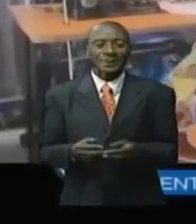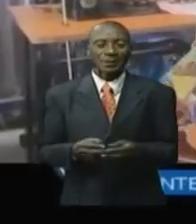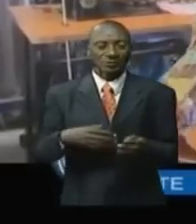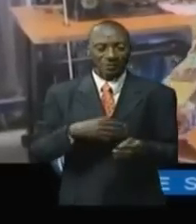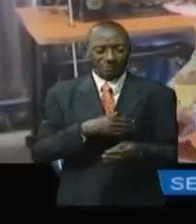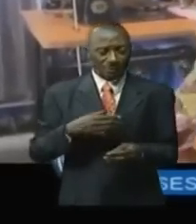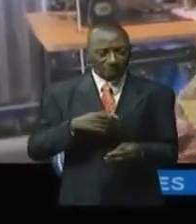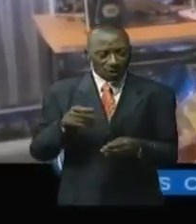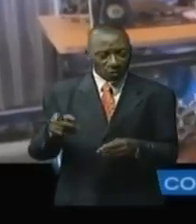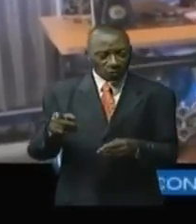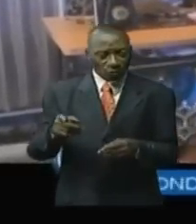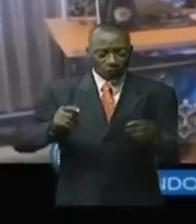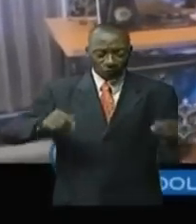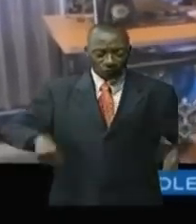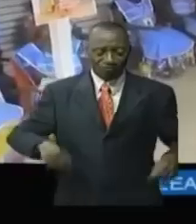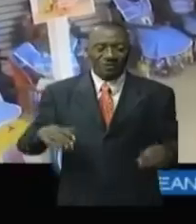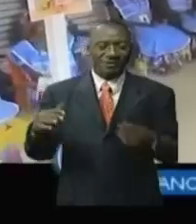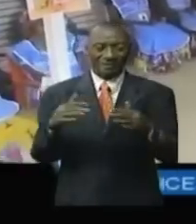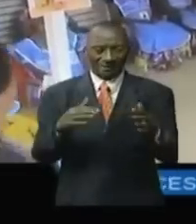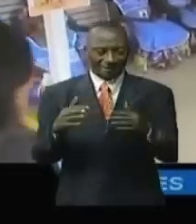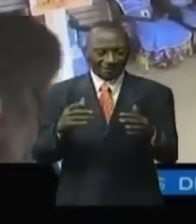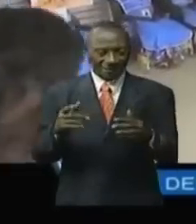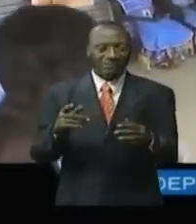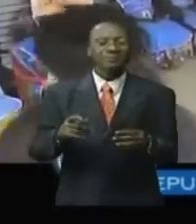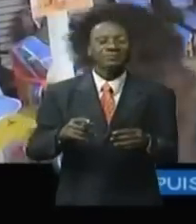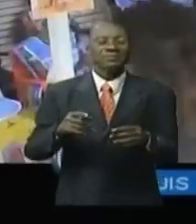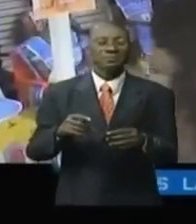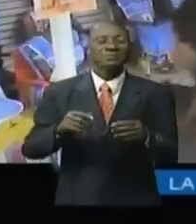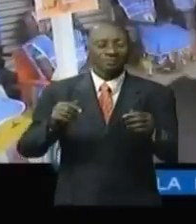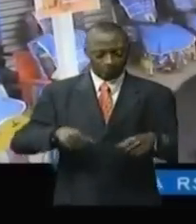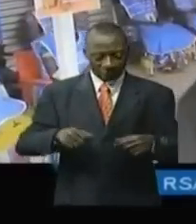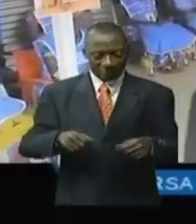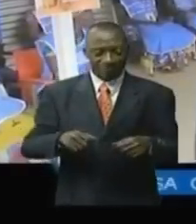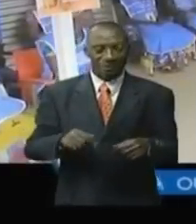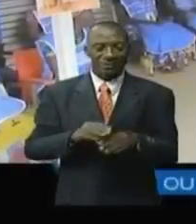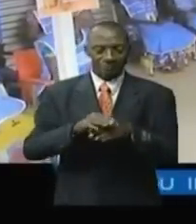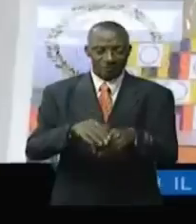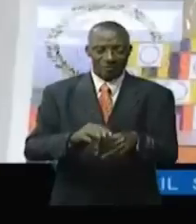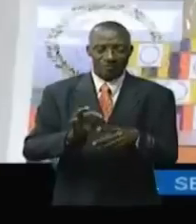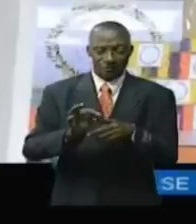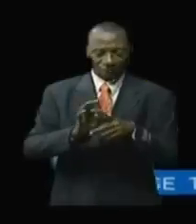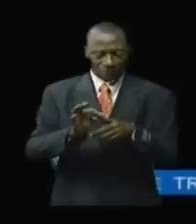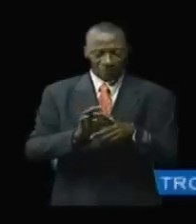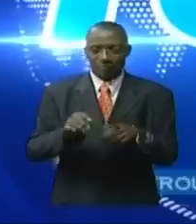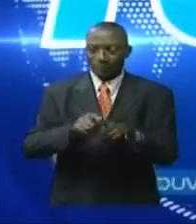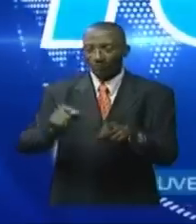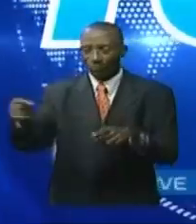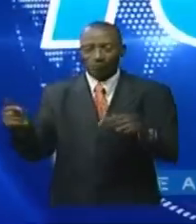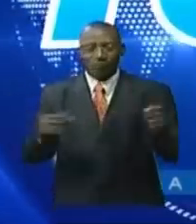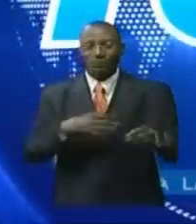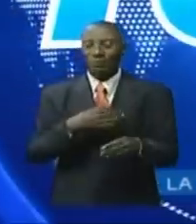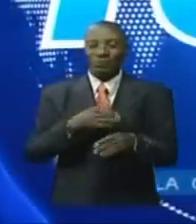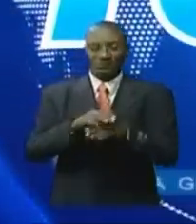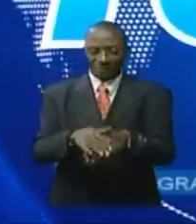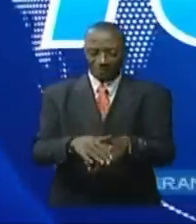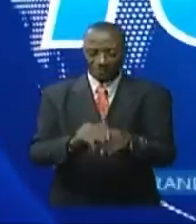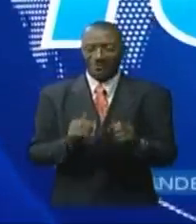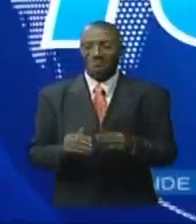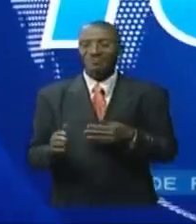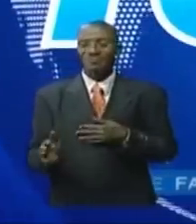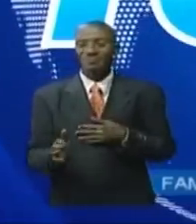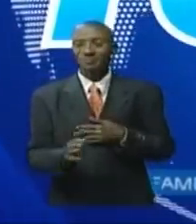des communautés environnant les sites Kigonze bénéficie également de ces formations. Pendant autre